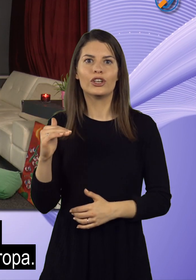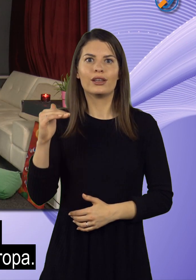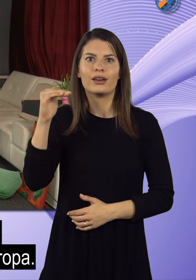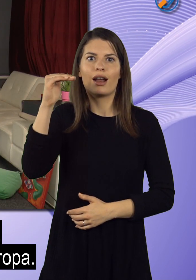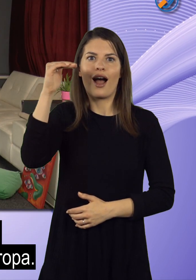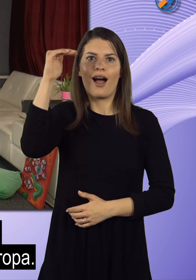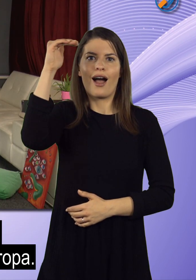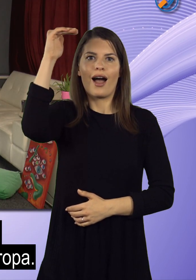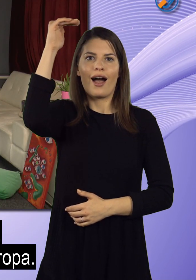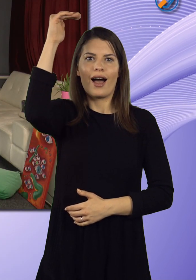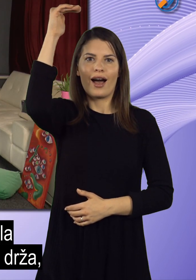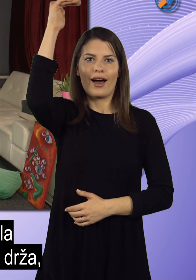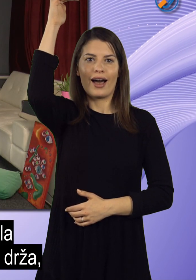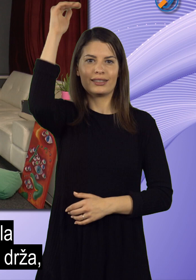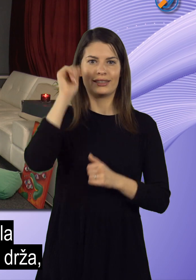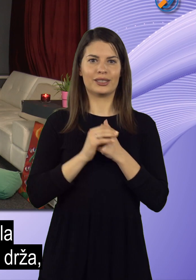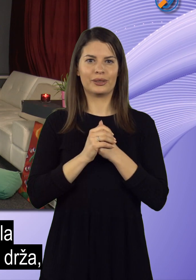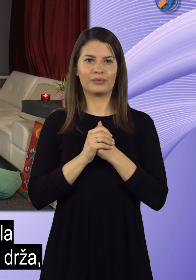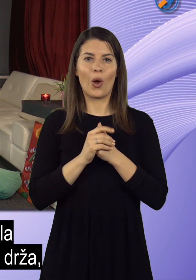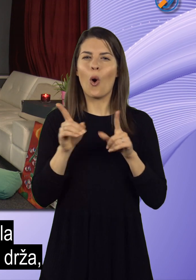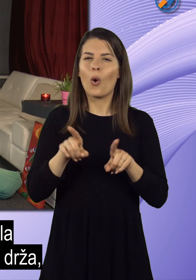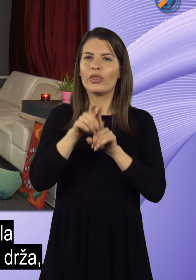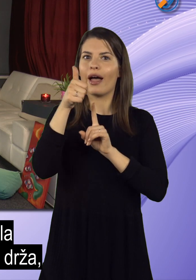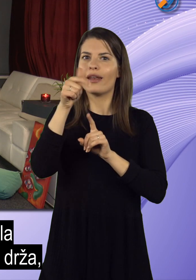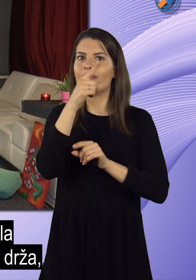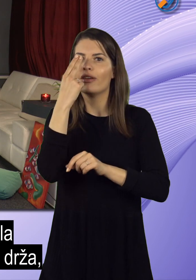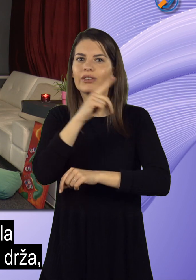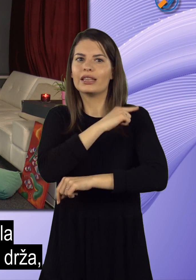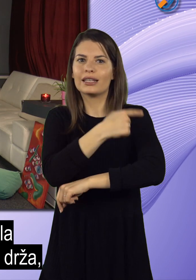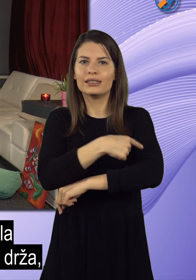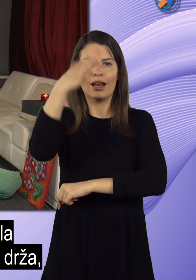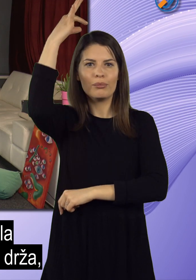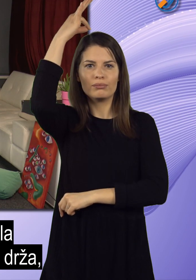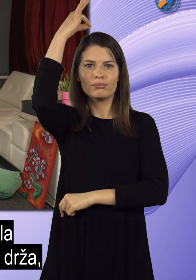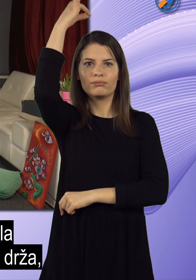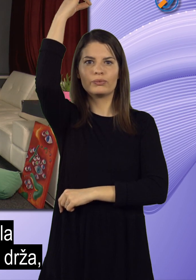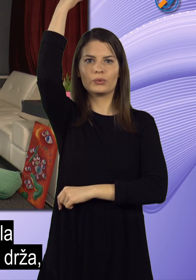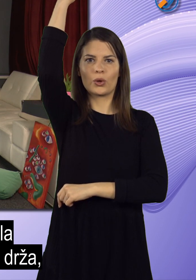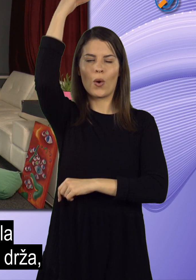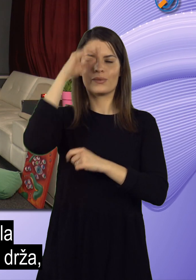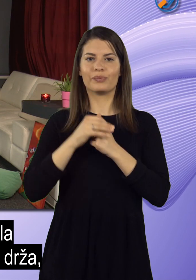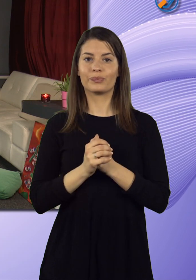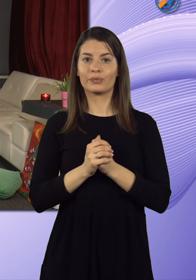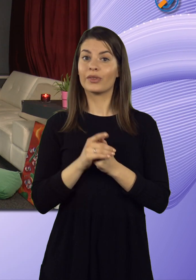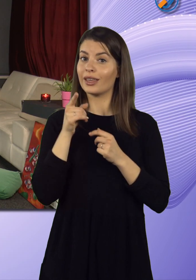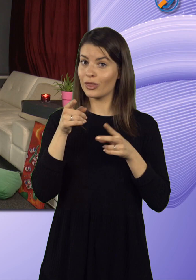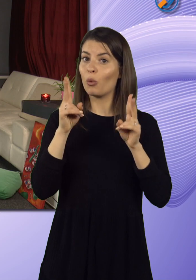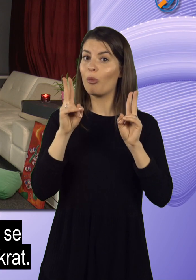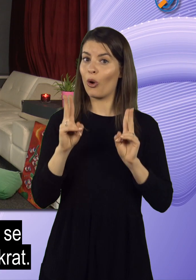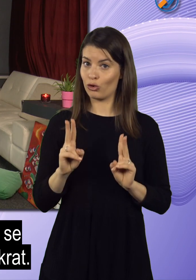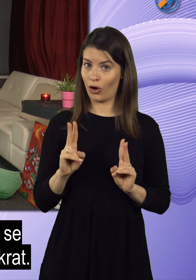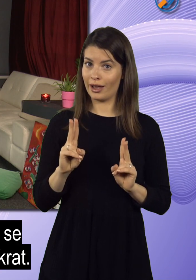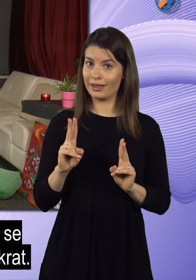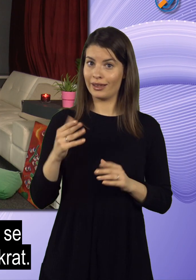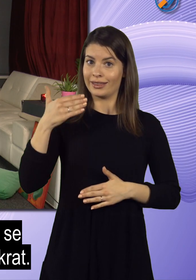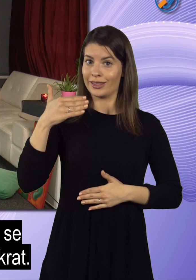hočeš zrast do stropa. Torej malo te nevidna sila vleče gor. In to je tista drža, v kateri